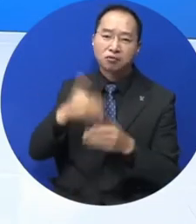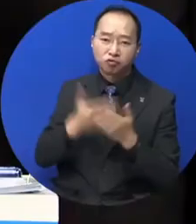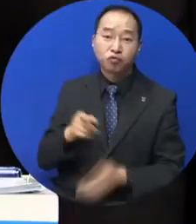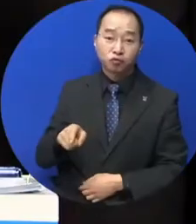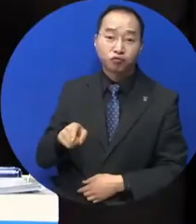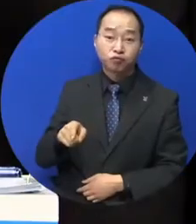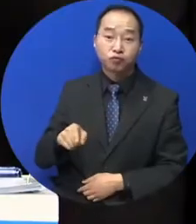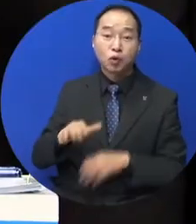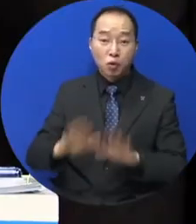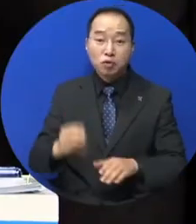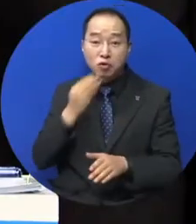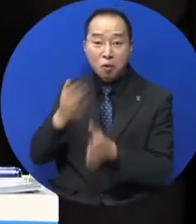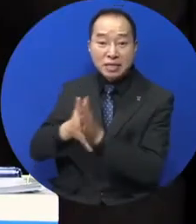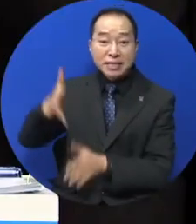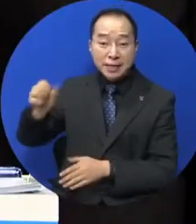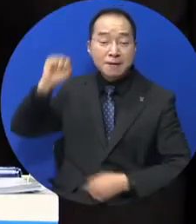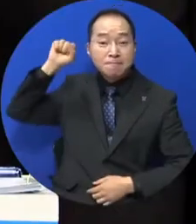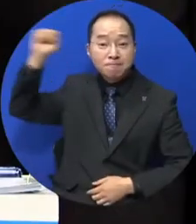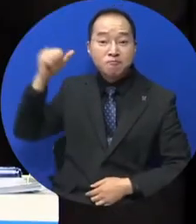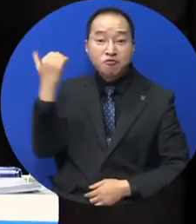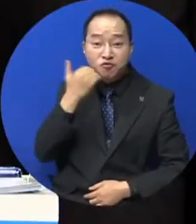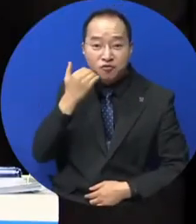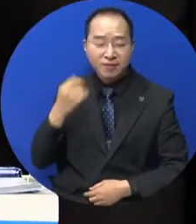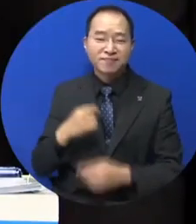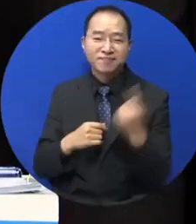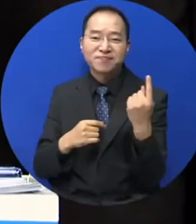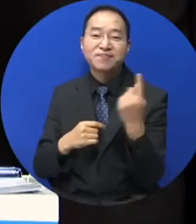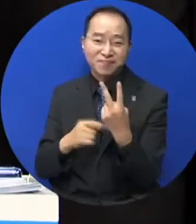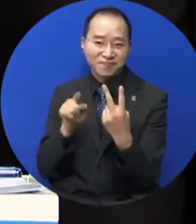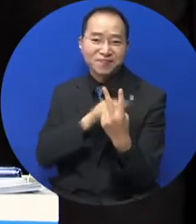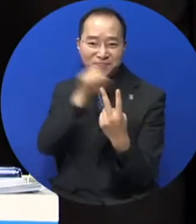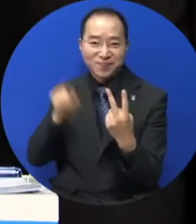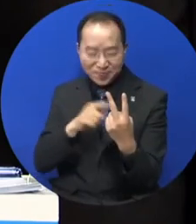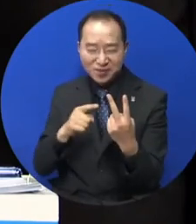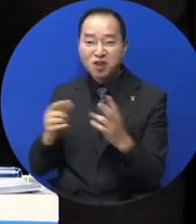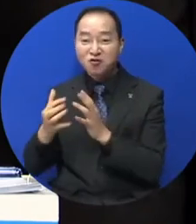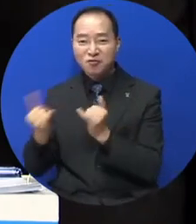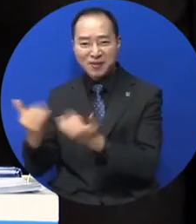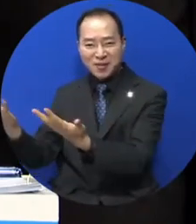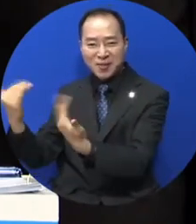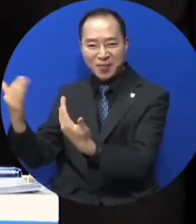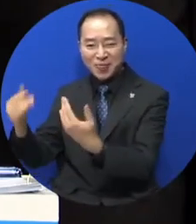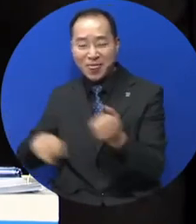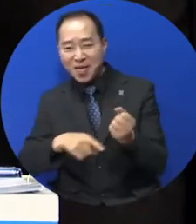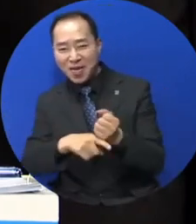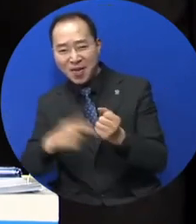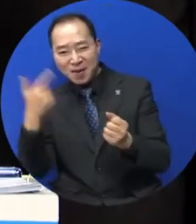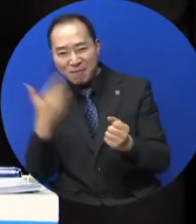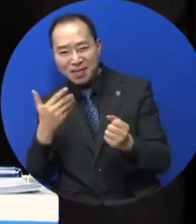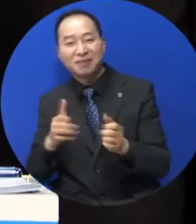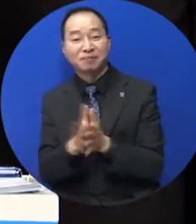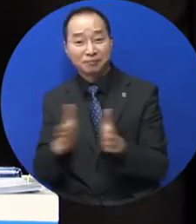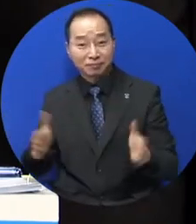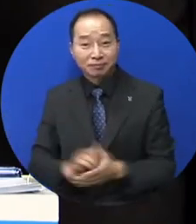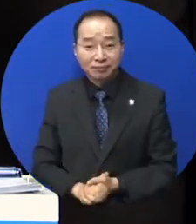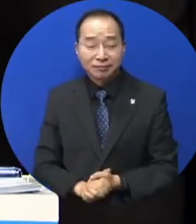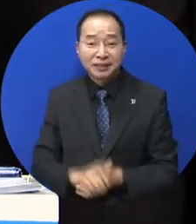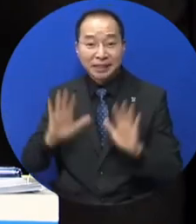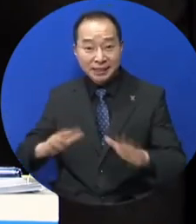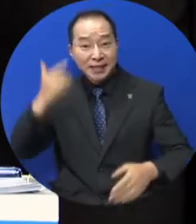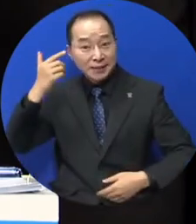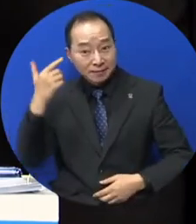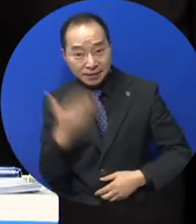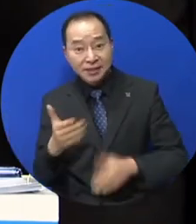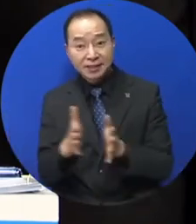이제 서울시장 후보자 국민 면접 시작하도록 하겠습니다. 본격적으로 후보자 면접을